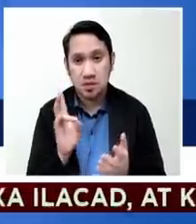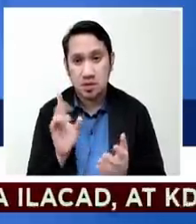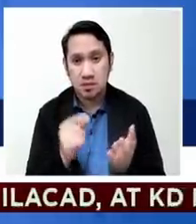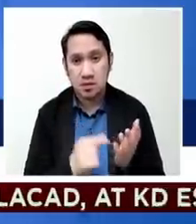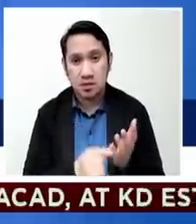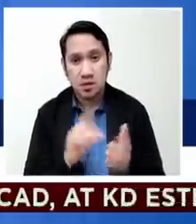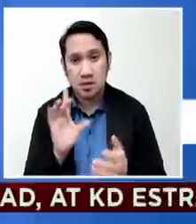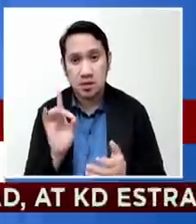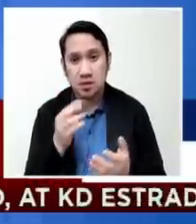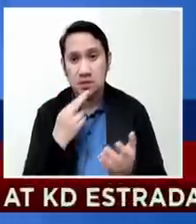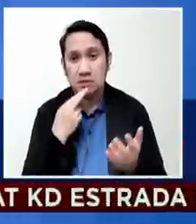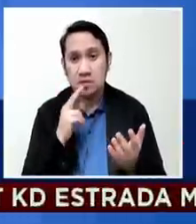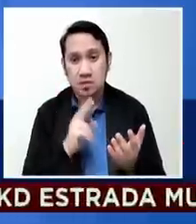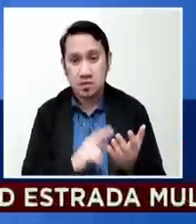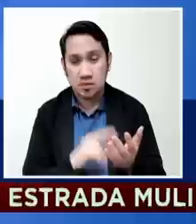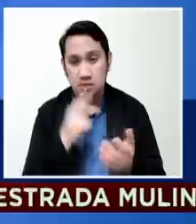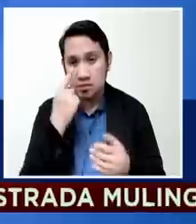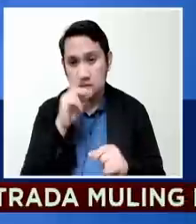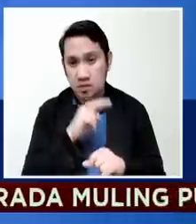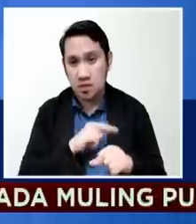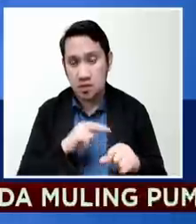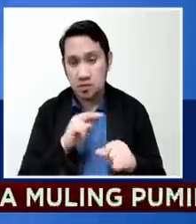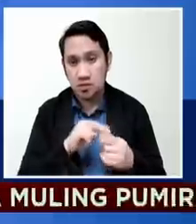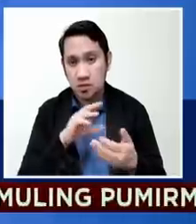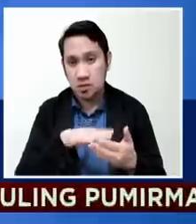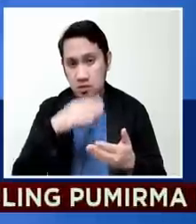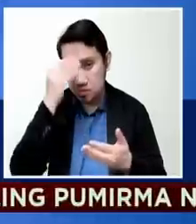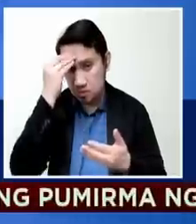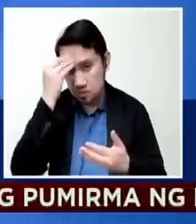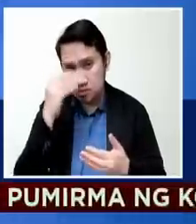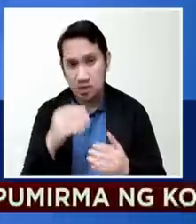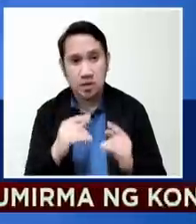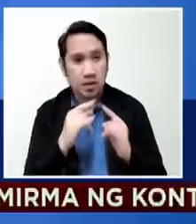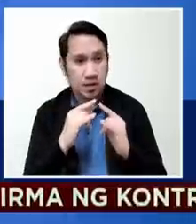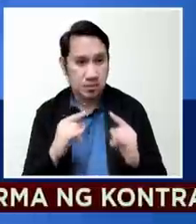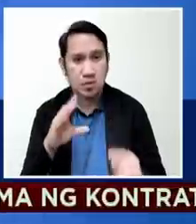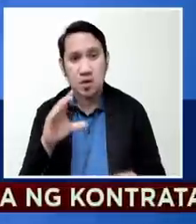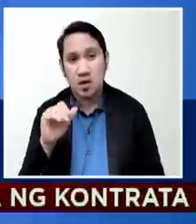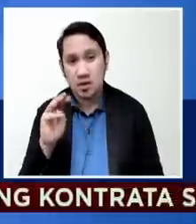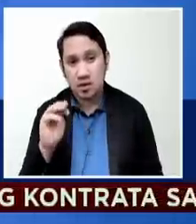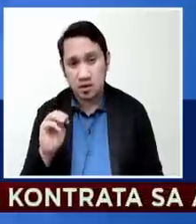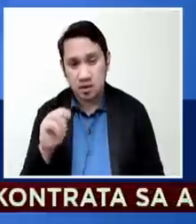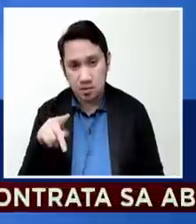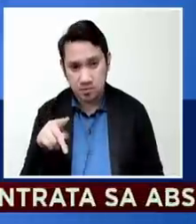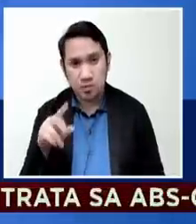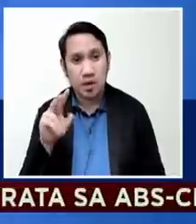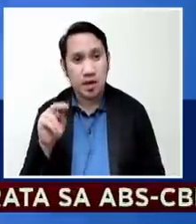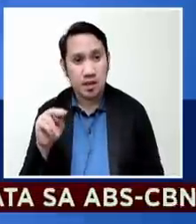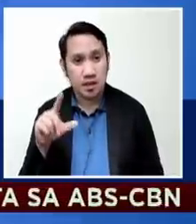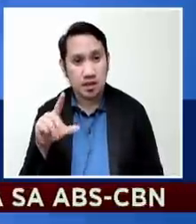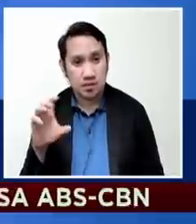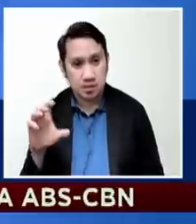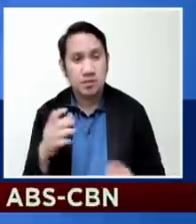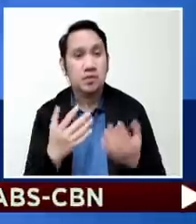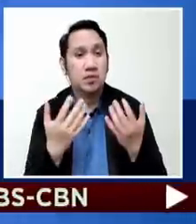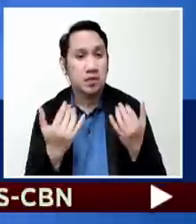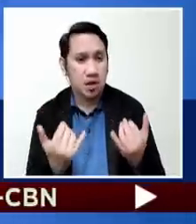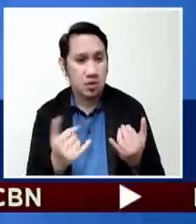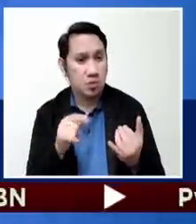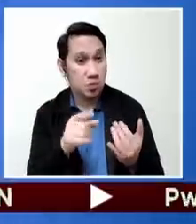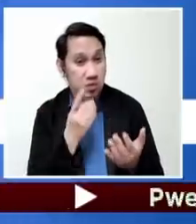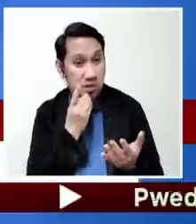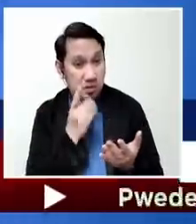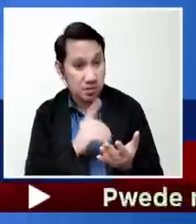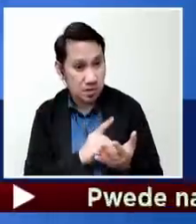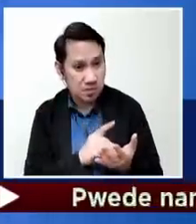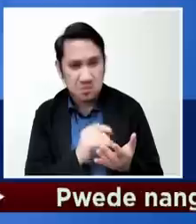yung nag-register for the National Learning Camp. Ngayon, yung datos sa ngayon is not as actual as we want it to